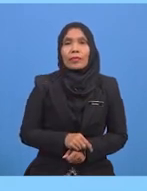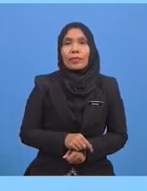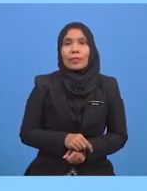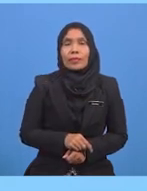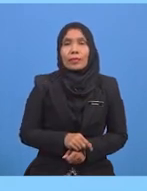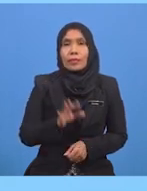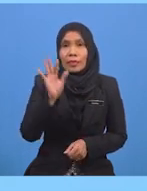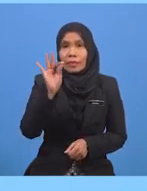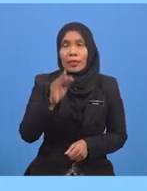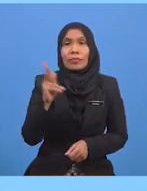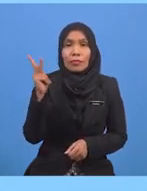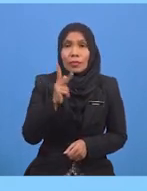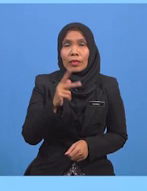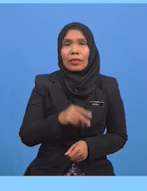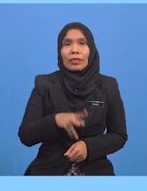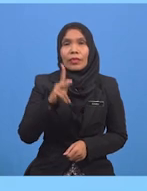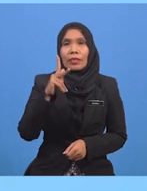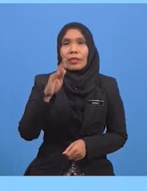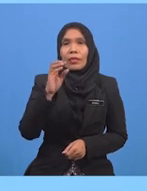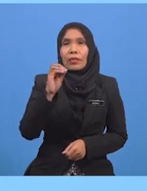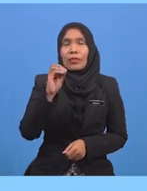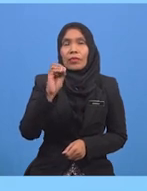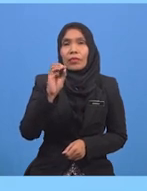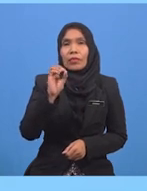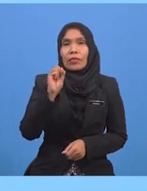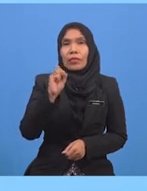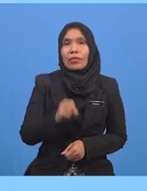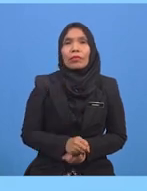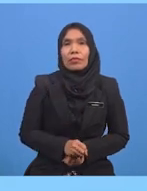didarabkan dengan cos theta.